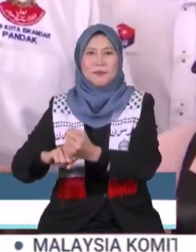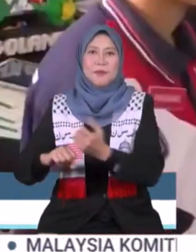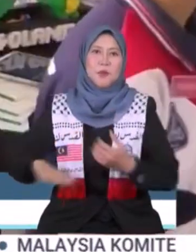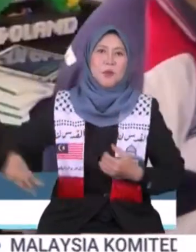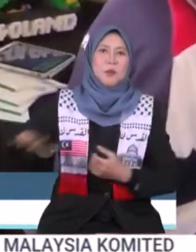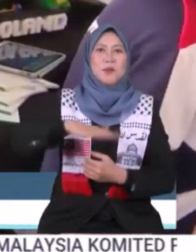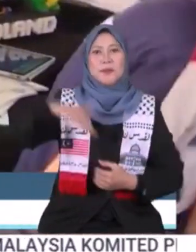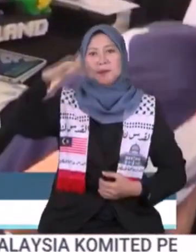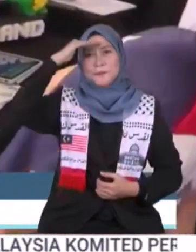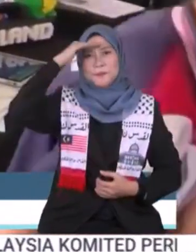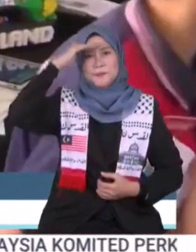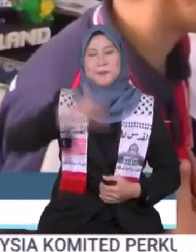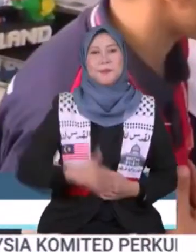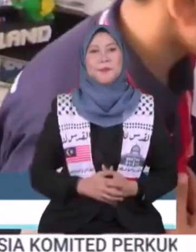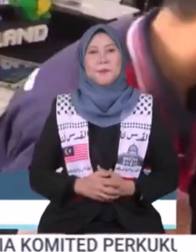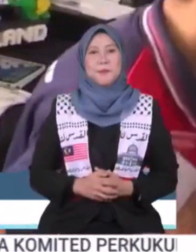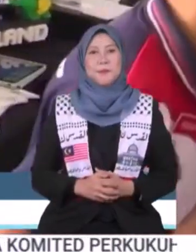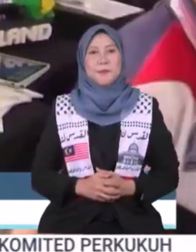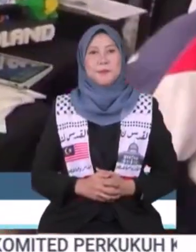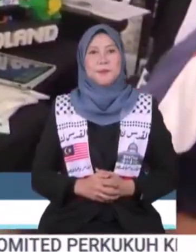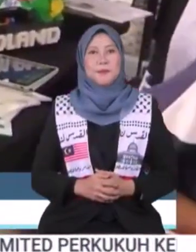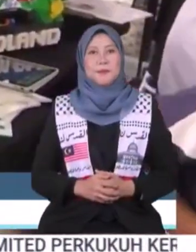Johor.